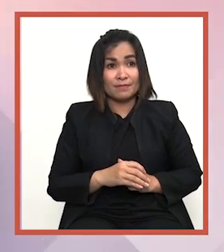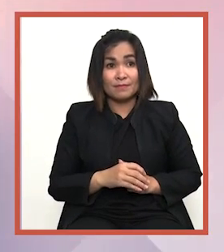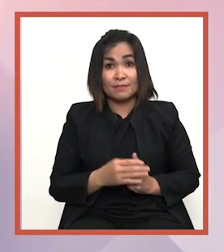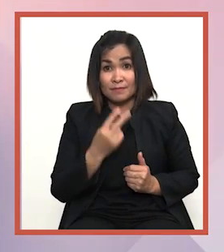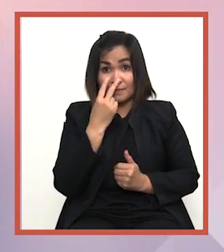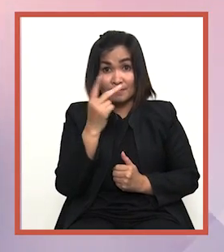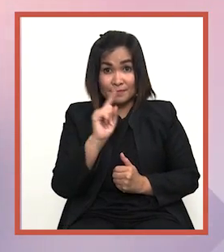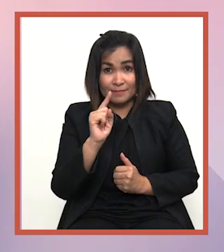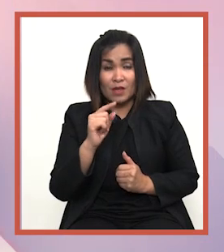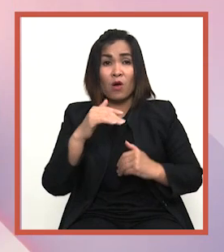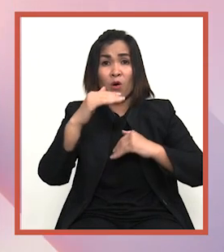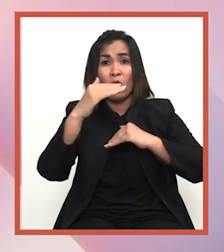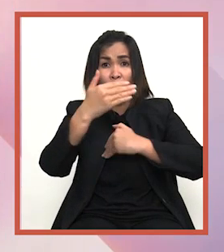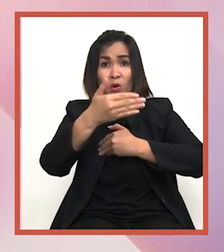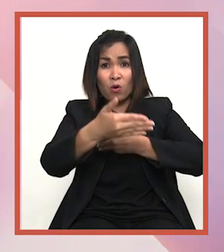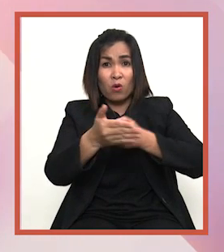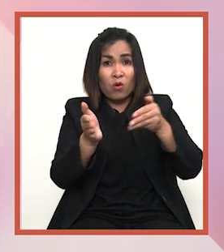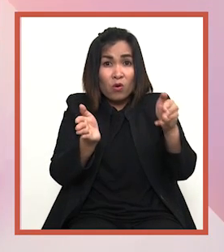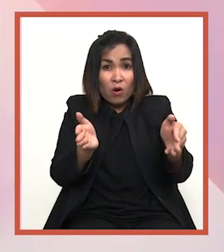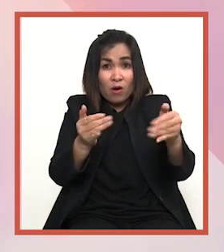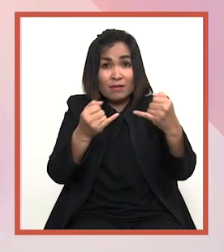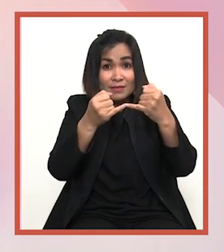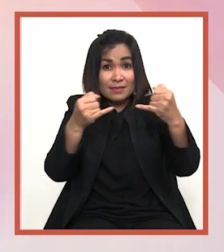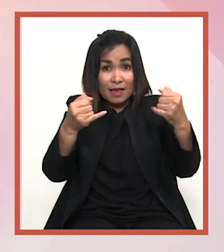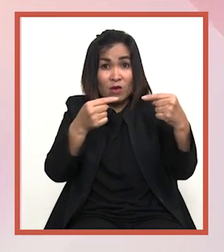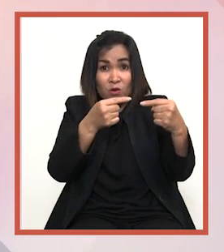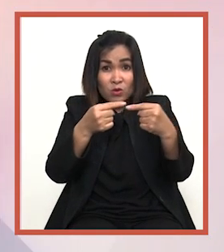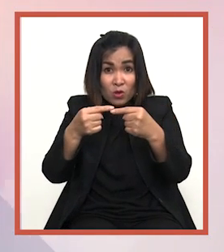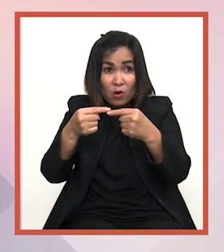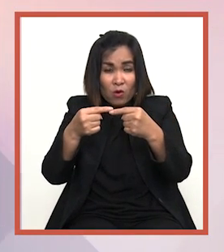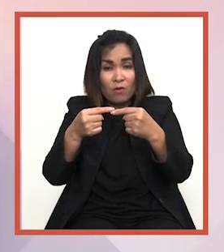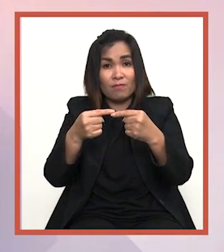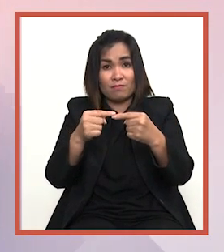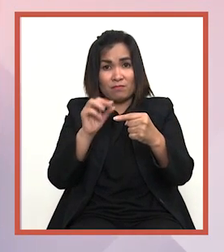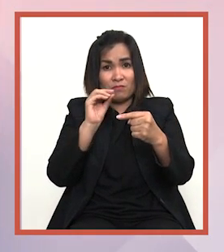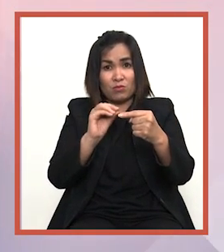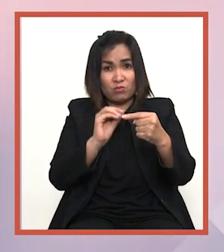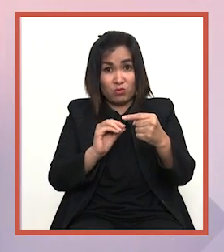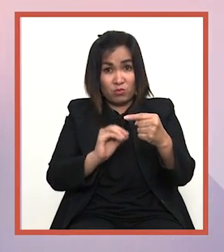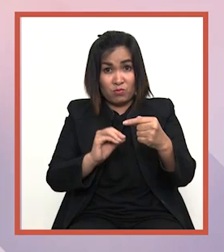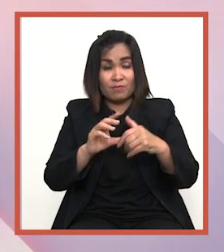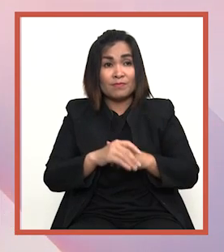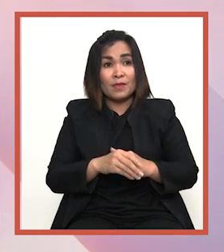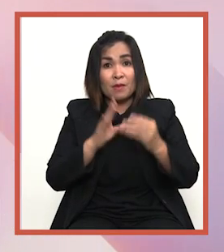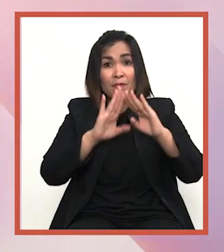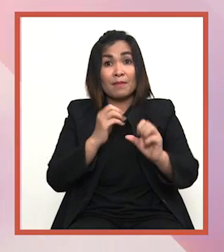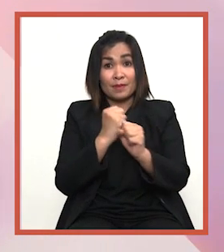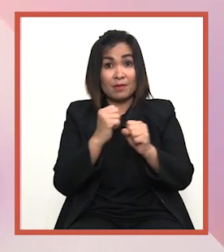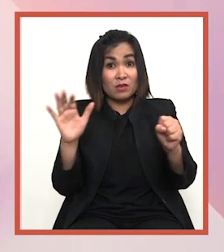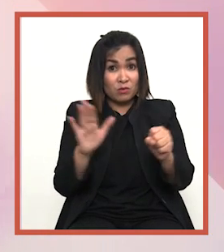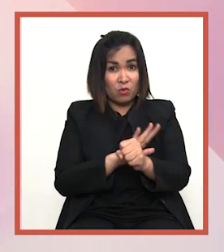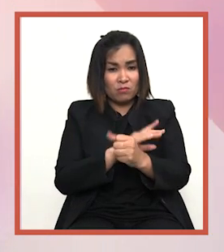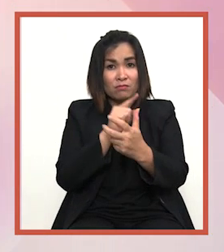ดงให้เห็นถึงว่านะครับเป็นกล่องต่อแยกสายนะครับนะในแบบที่เป็นงานสมบูรณ์นะครับเรามาดูแบบงานติ